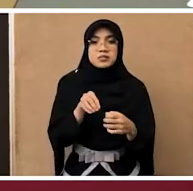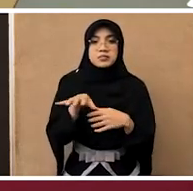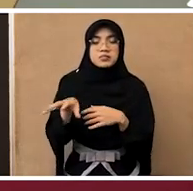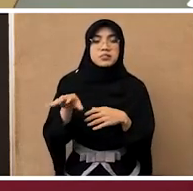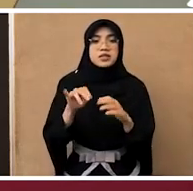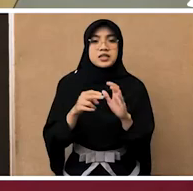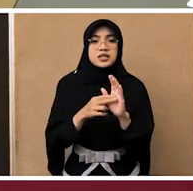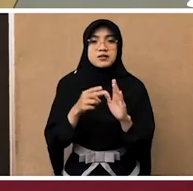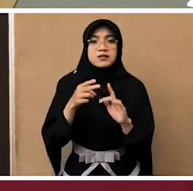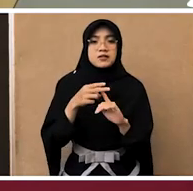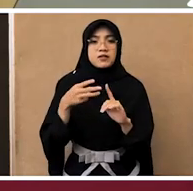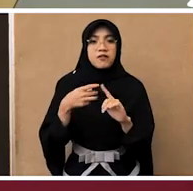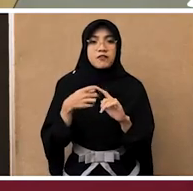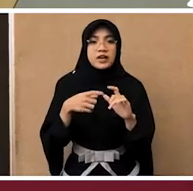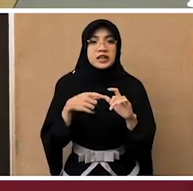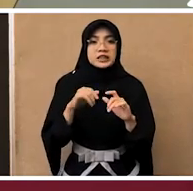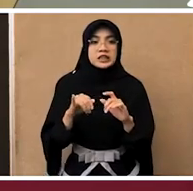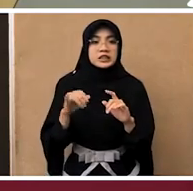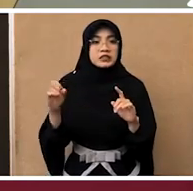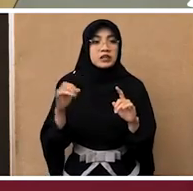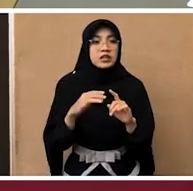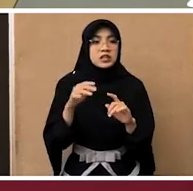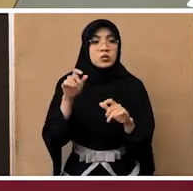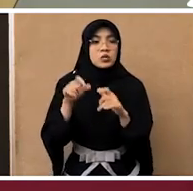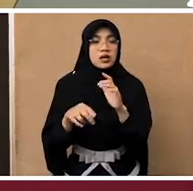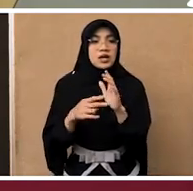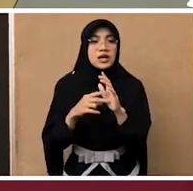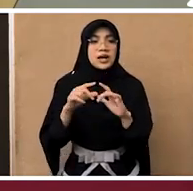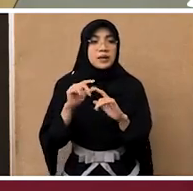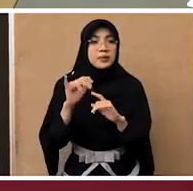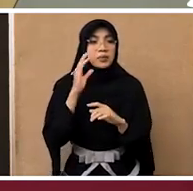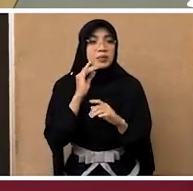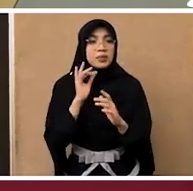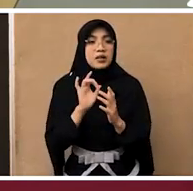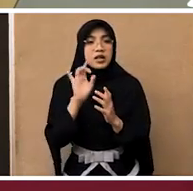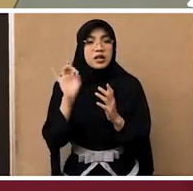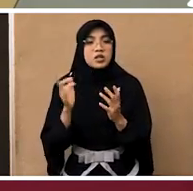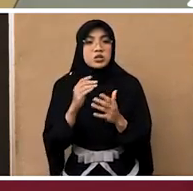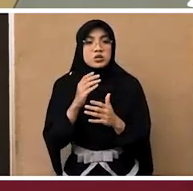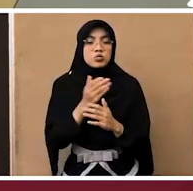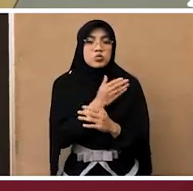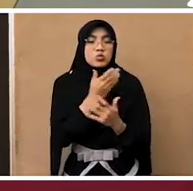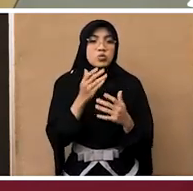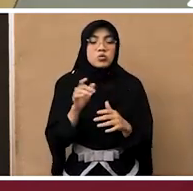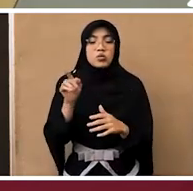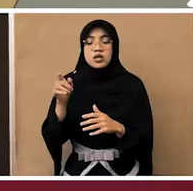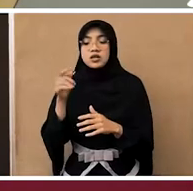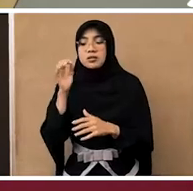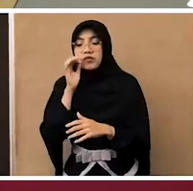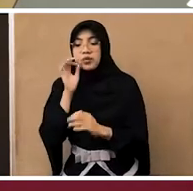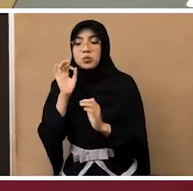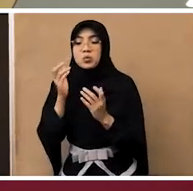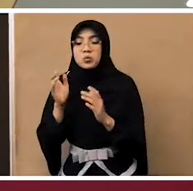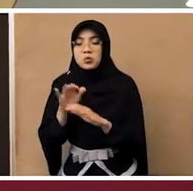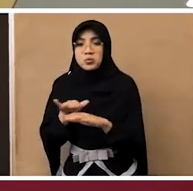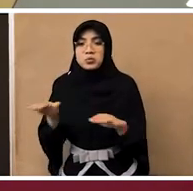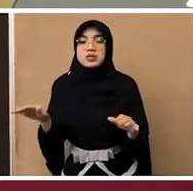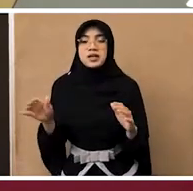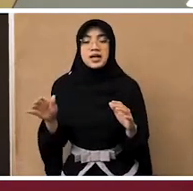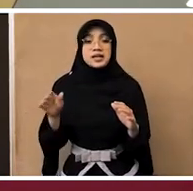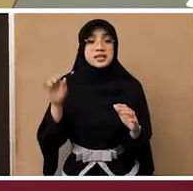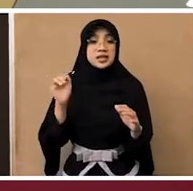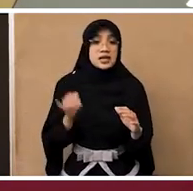infeksi juga kan infeksi dari nabi-napi yang sudah berpengalaman ya ya sudah Oh ini Ya Sudahlah ini dimaafkan jadi